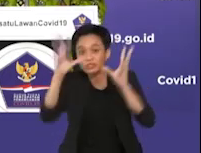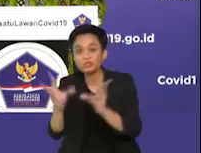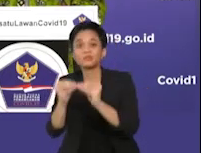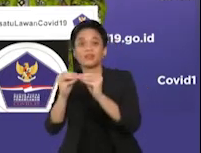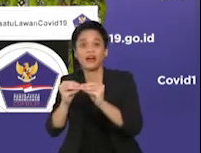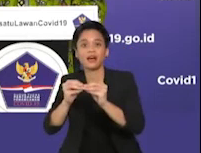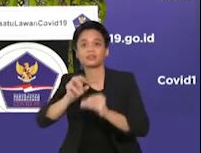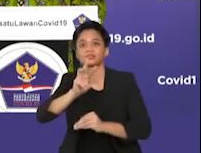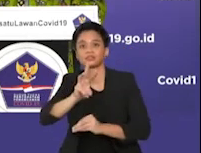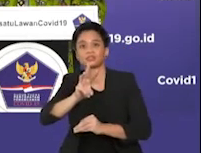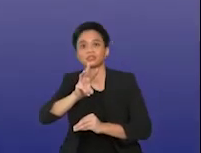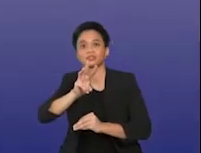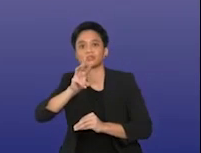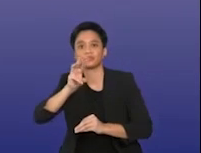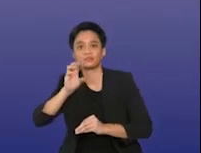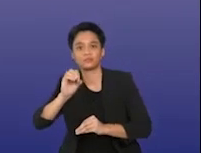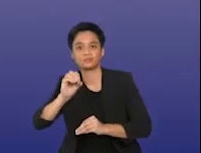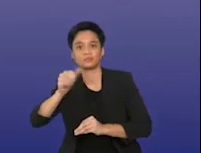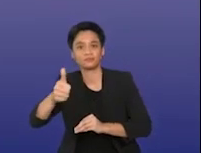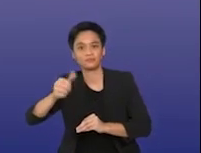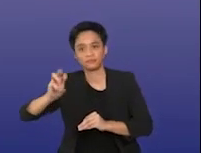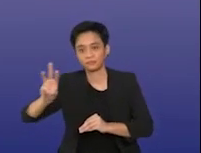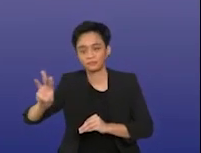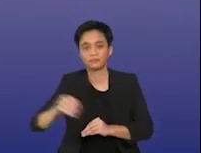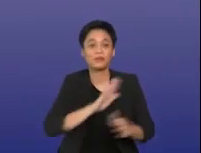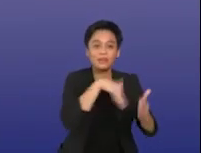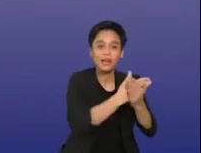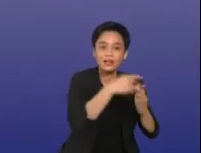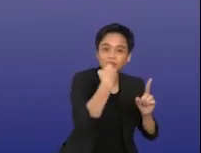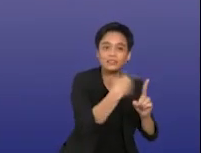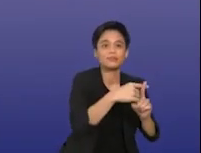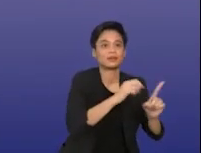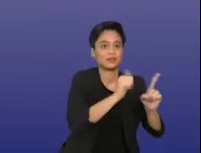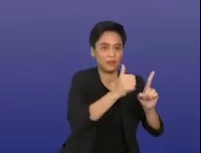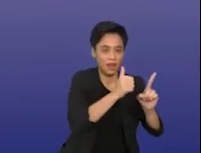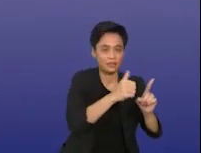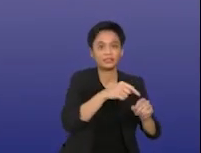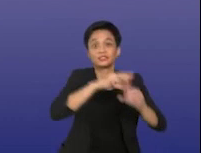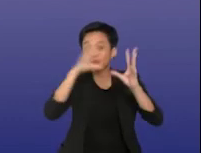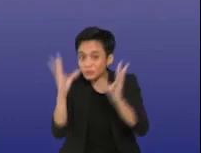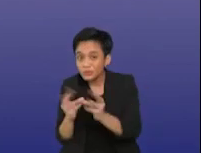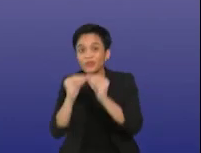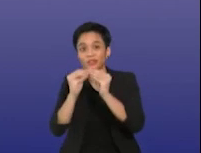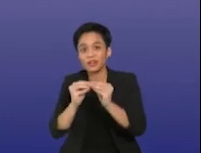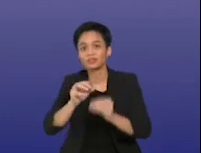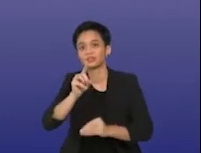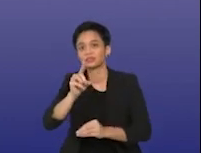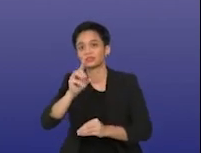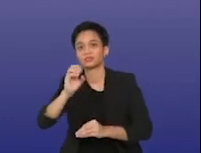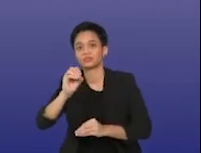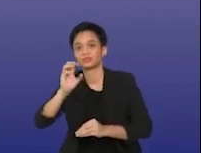menjadi 3063 orang kasus meninggal 16 orang sehingga menjadi